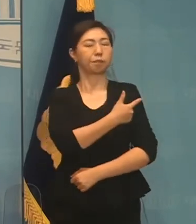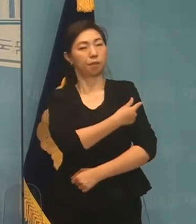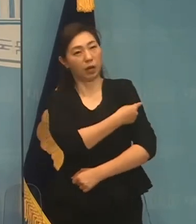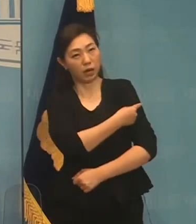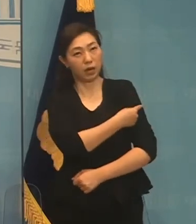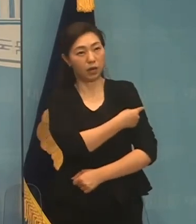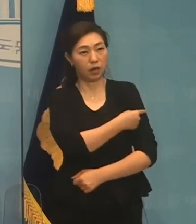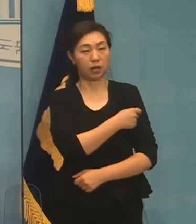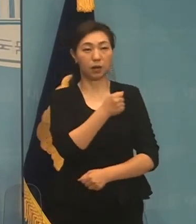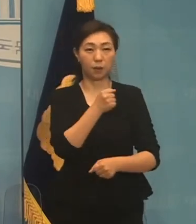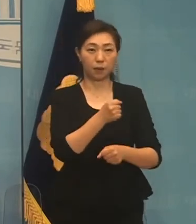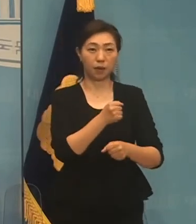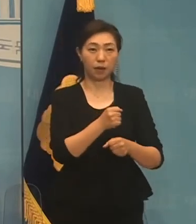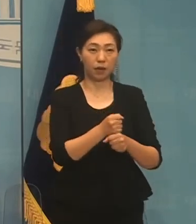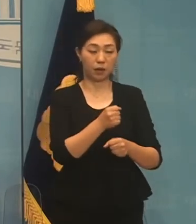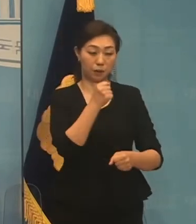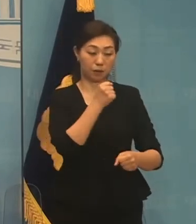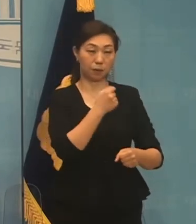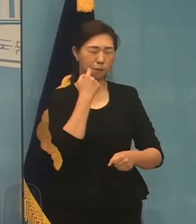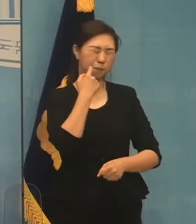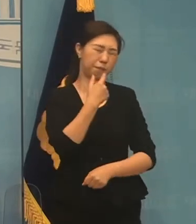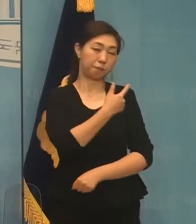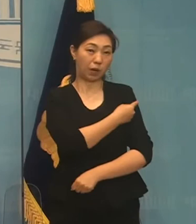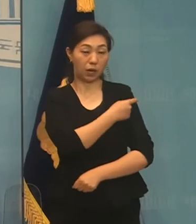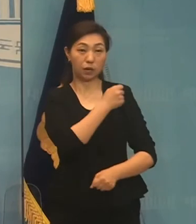생산, 운반,